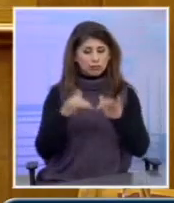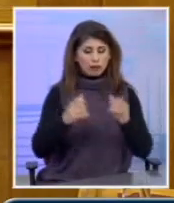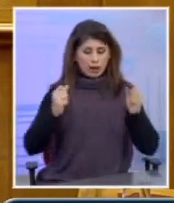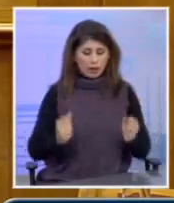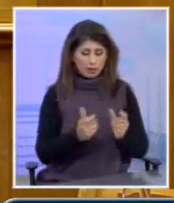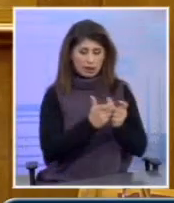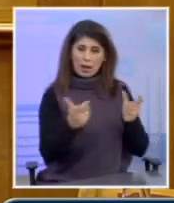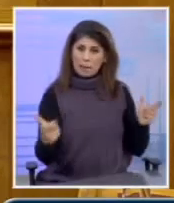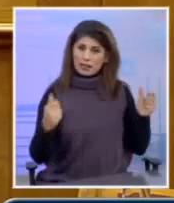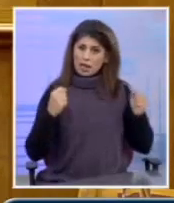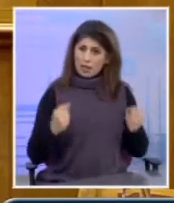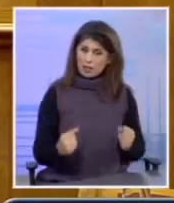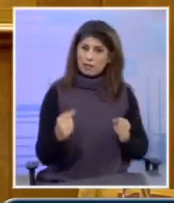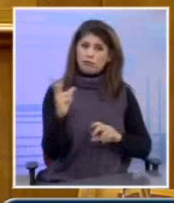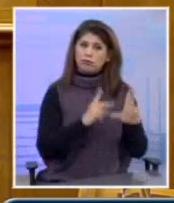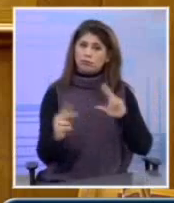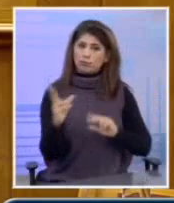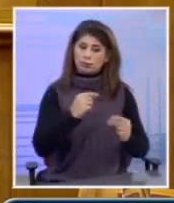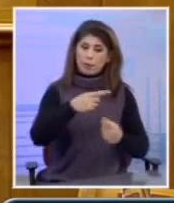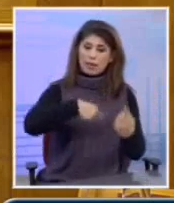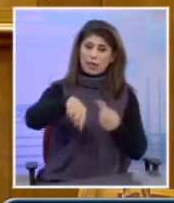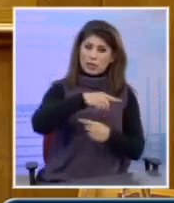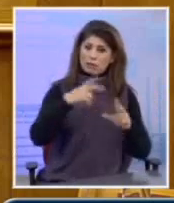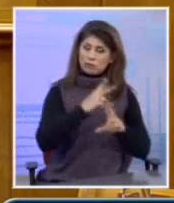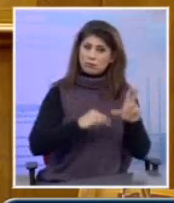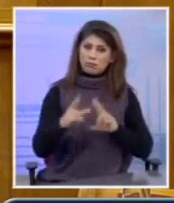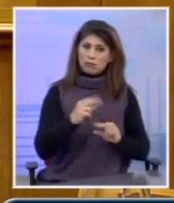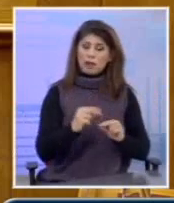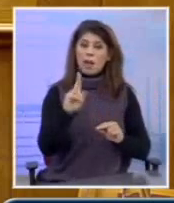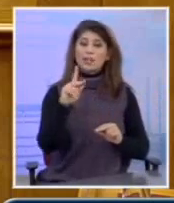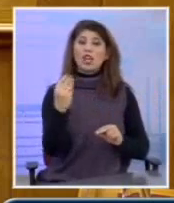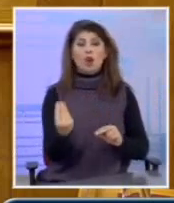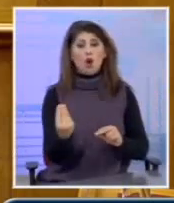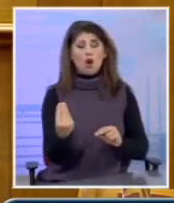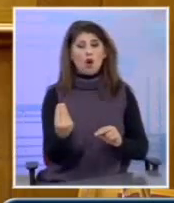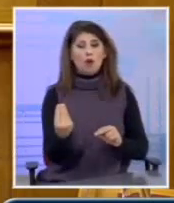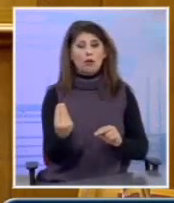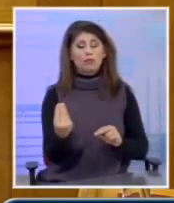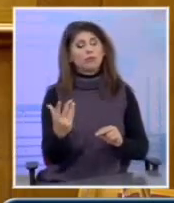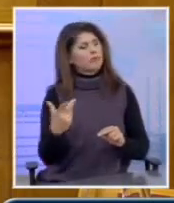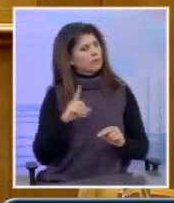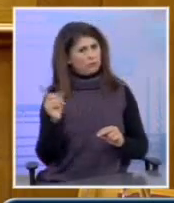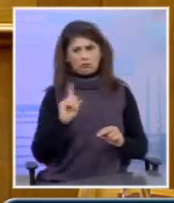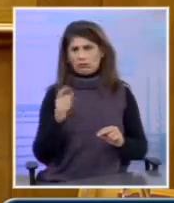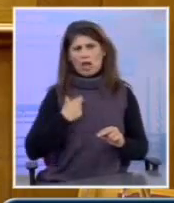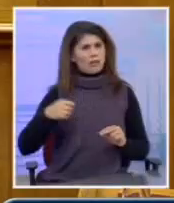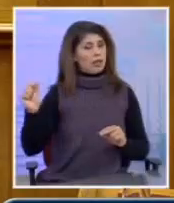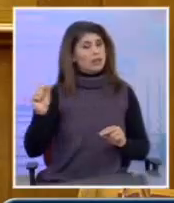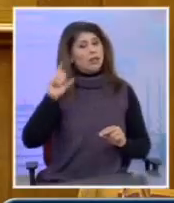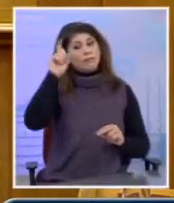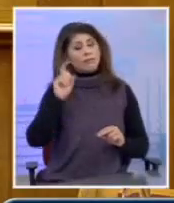καθίσαμε σε ένα τραπέζι και συζητήσαμε, και από την πλευρά της ΚΟ δεν υπήρχε αντίρρηση, ενδεχομένως